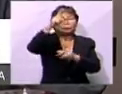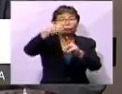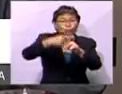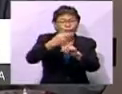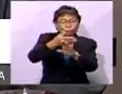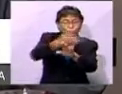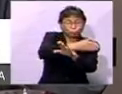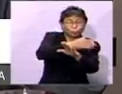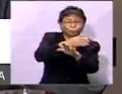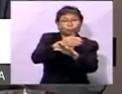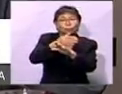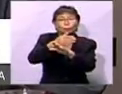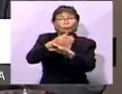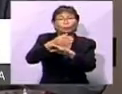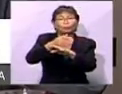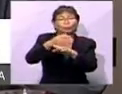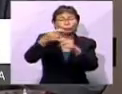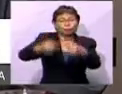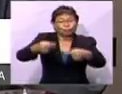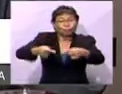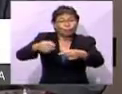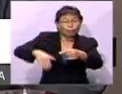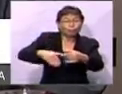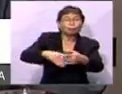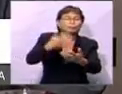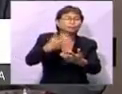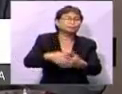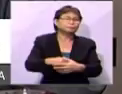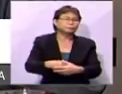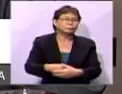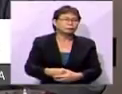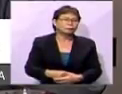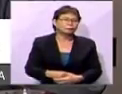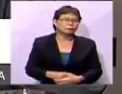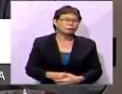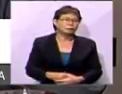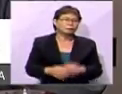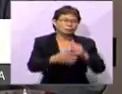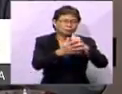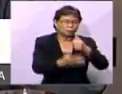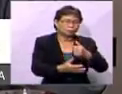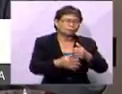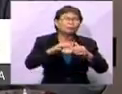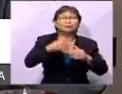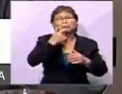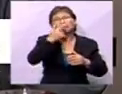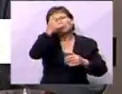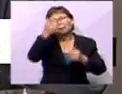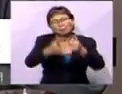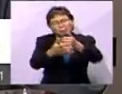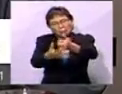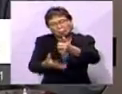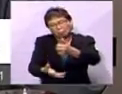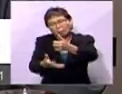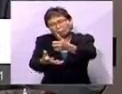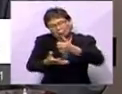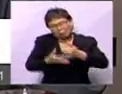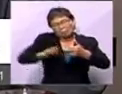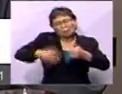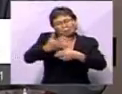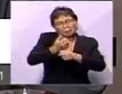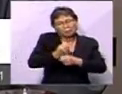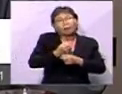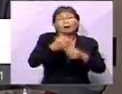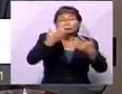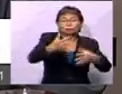rilis. Oleh kerana mereka merayu mengatakan peruntukan belum dapat, beri jalan nanti duit dapat, baru dia